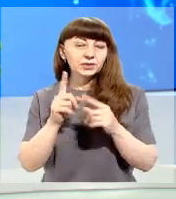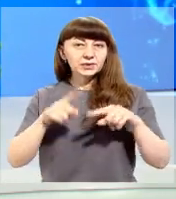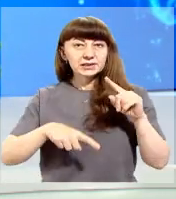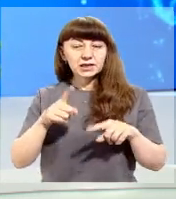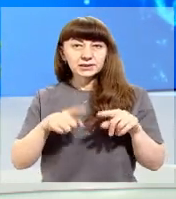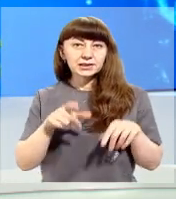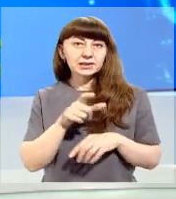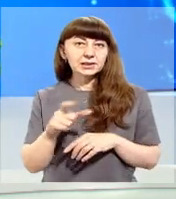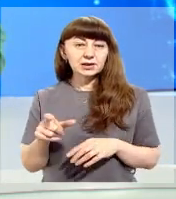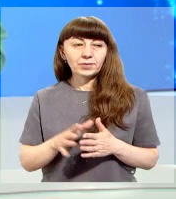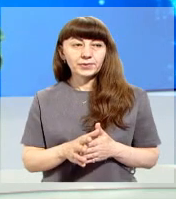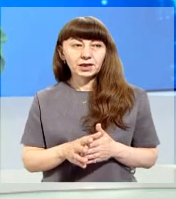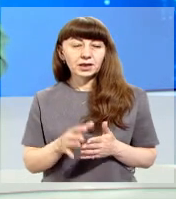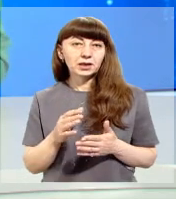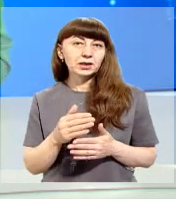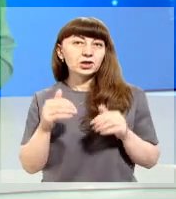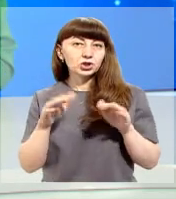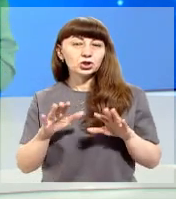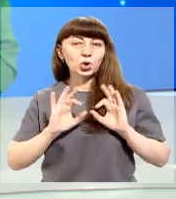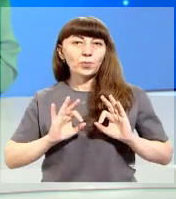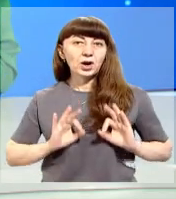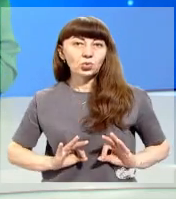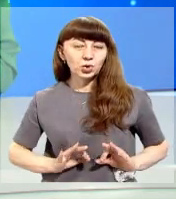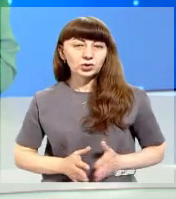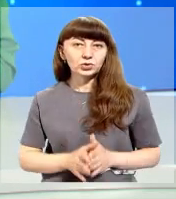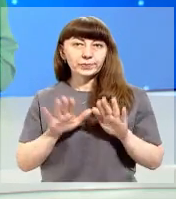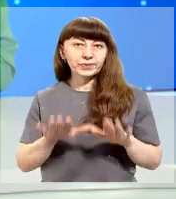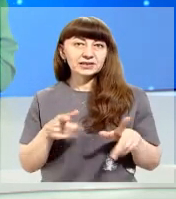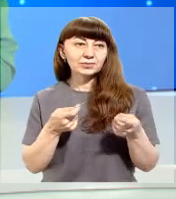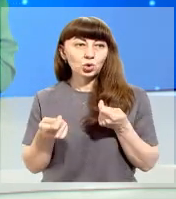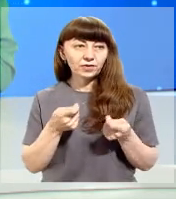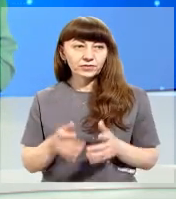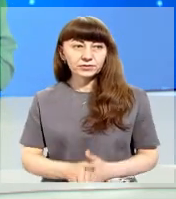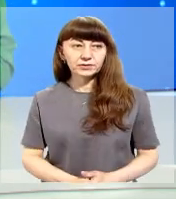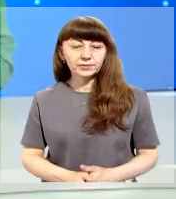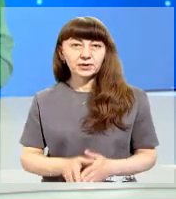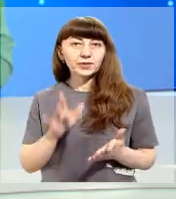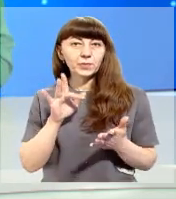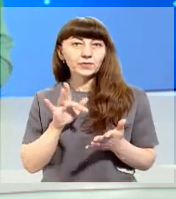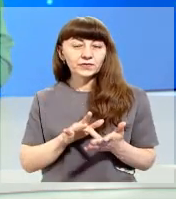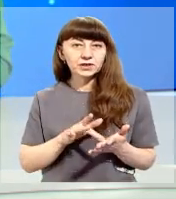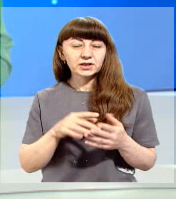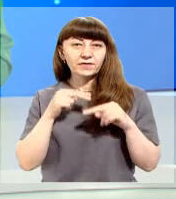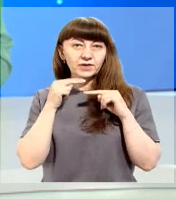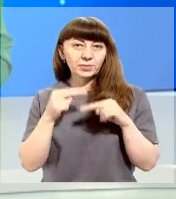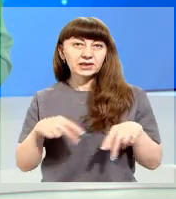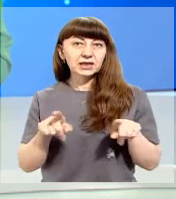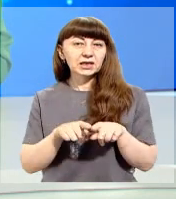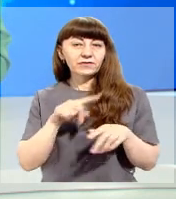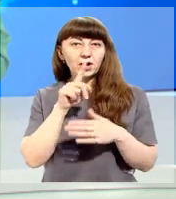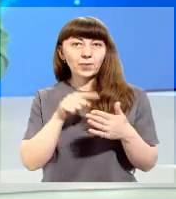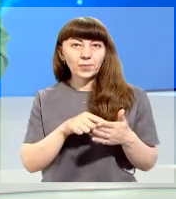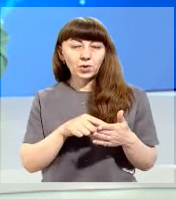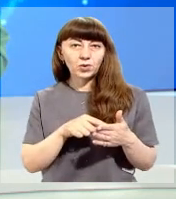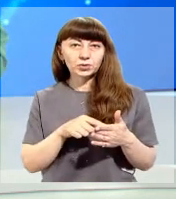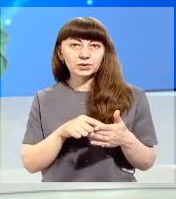родительской общественностью инициирована районной прокуратурой и местными исполнительными органами. В центре внимания оказались такие вопросы, как